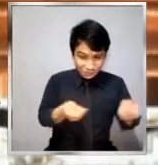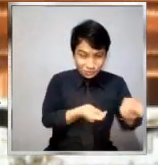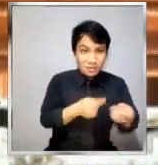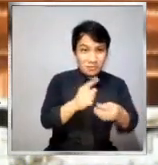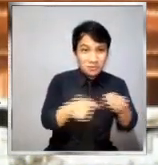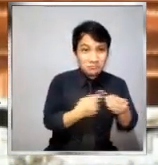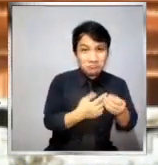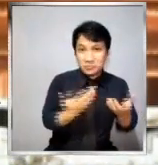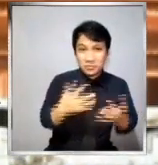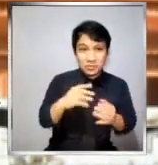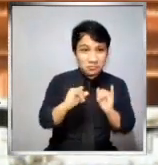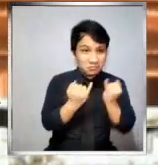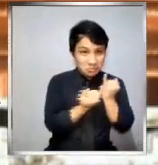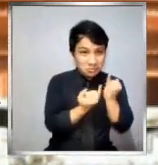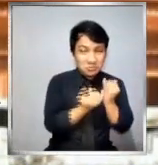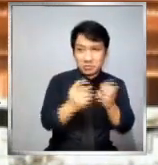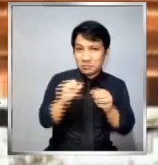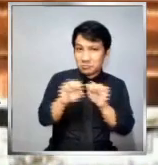yung mga,